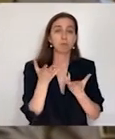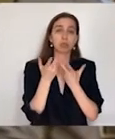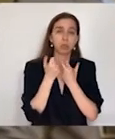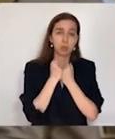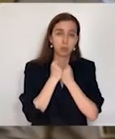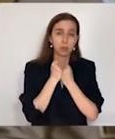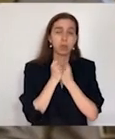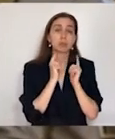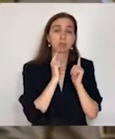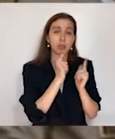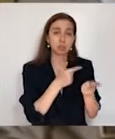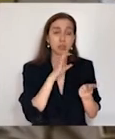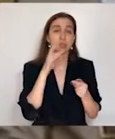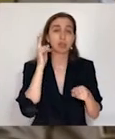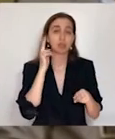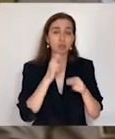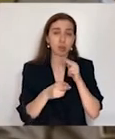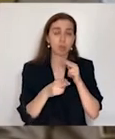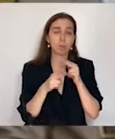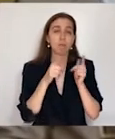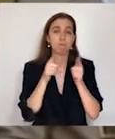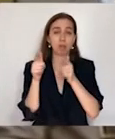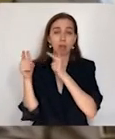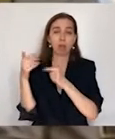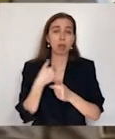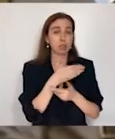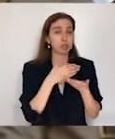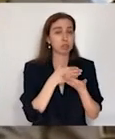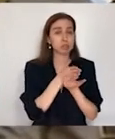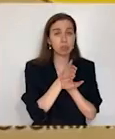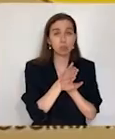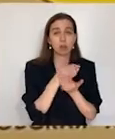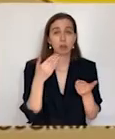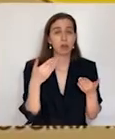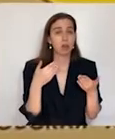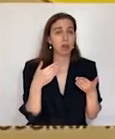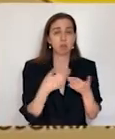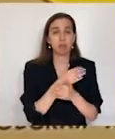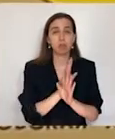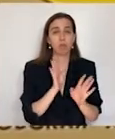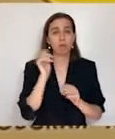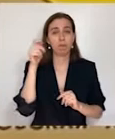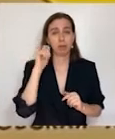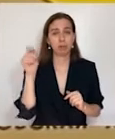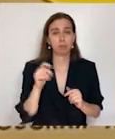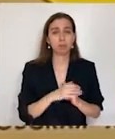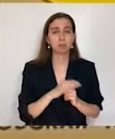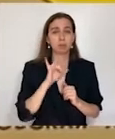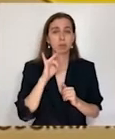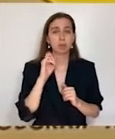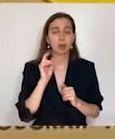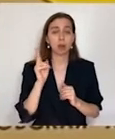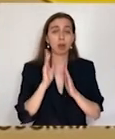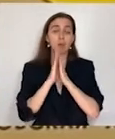огня. Нашей целью не является продолжение войны на основе новой стратегии». Ирак обратился сегодня